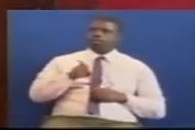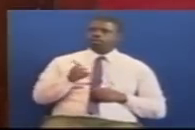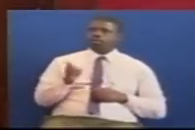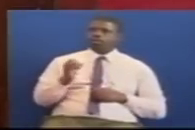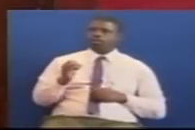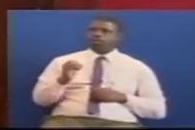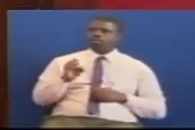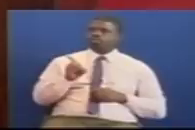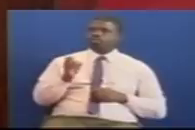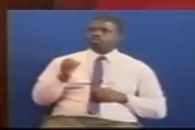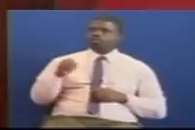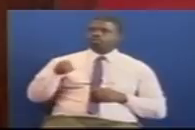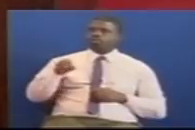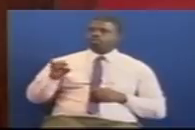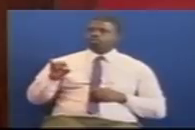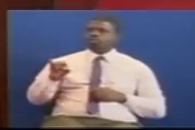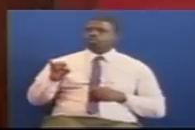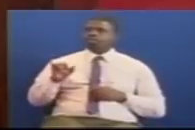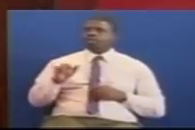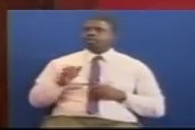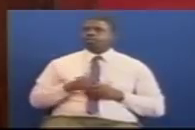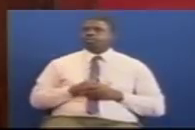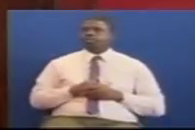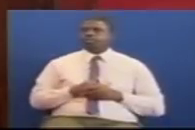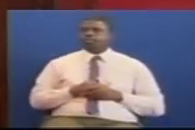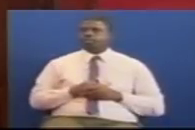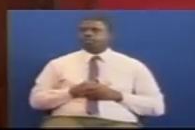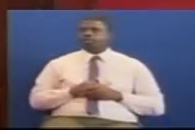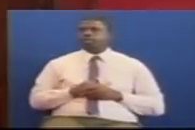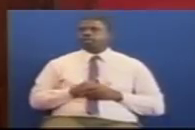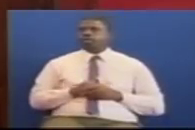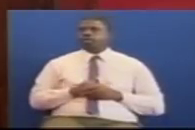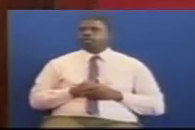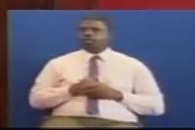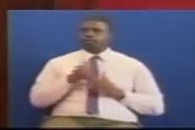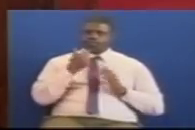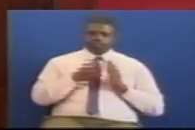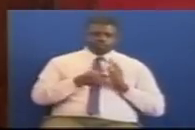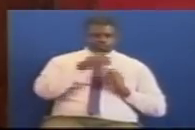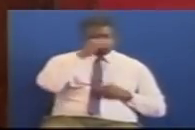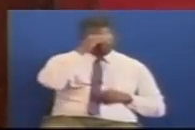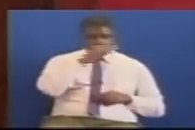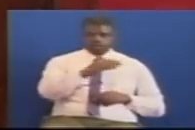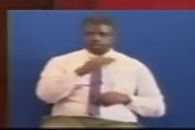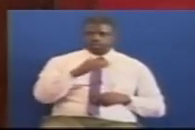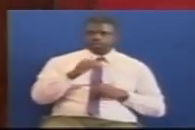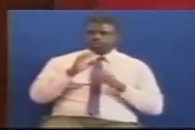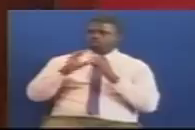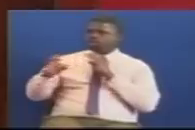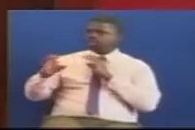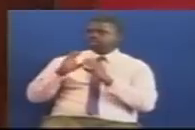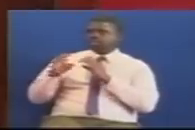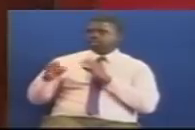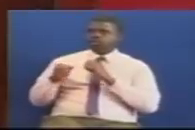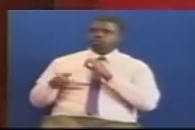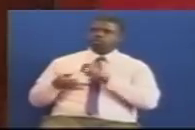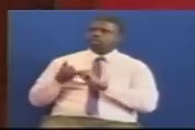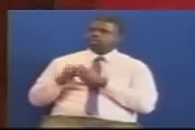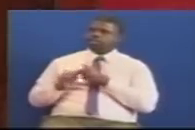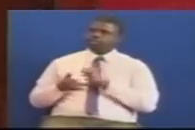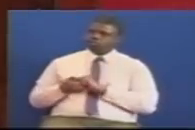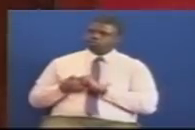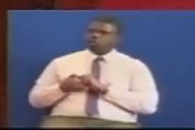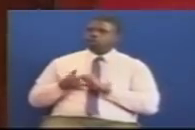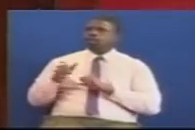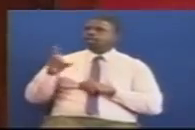jimbo hilo lina sekta muhimu sana kama polisi nini, lakini bado mawasiliano ni tatizo. Je, ni lini utajengwa